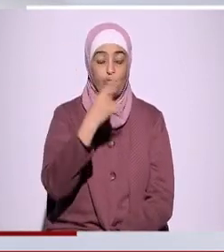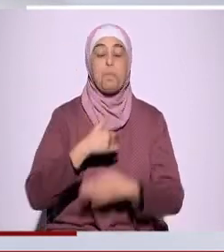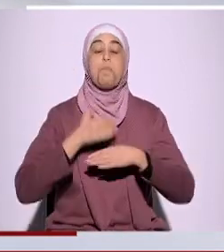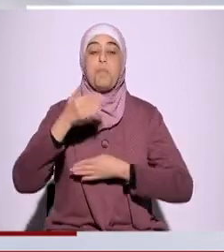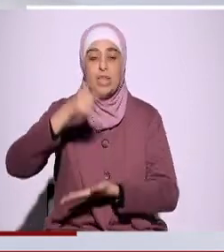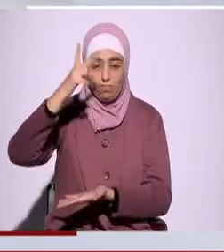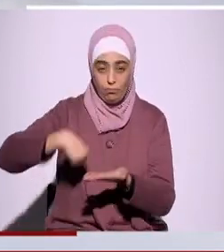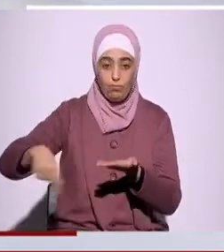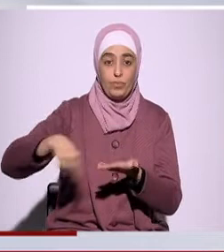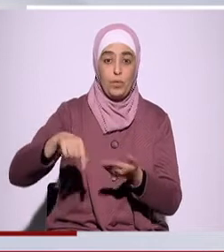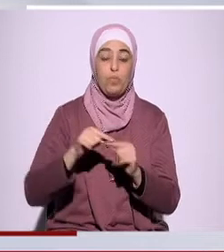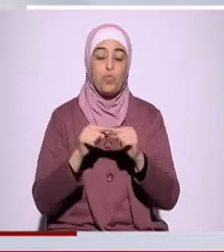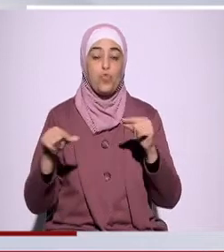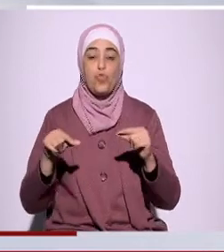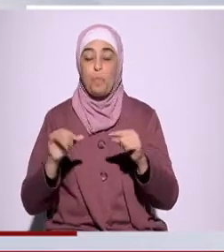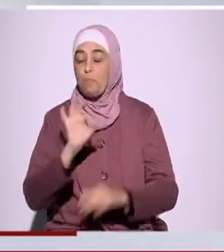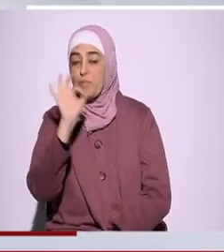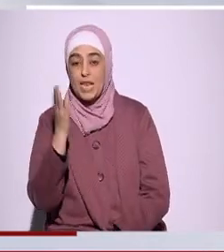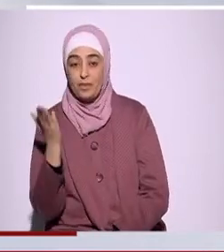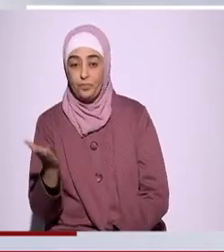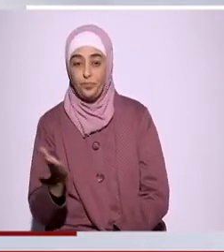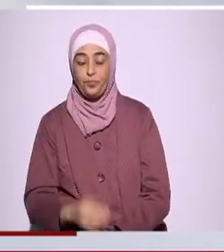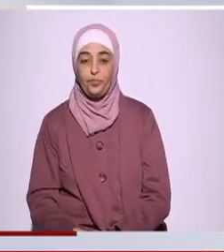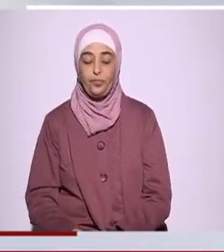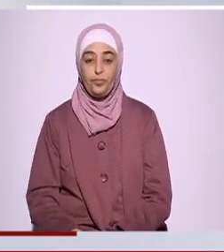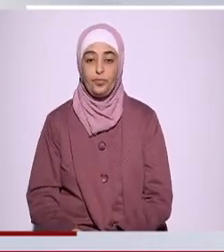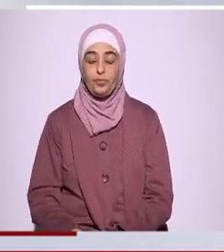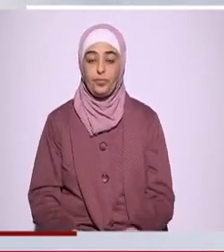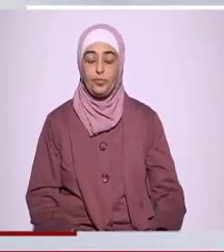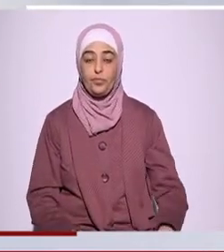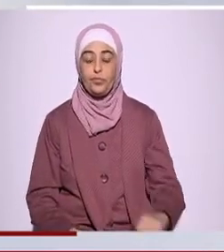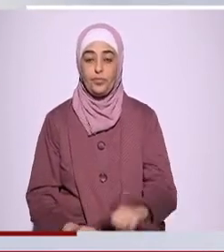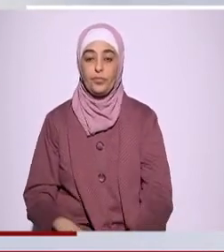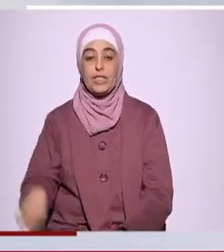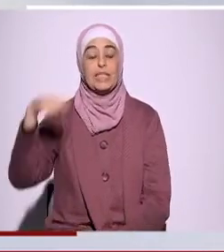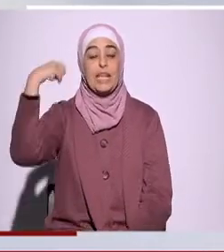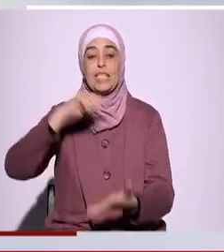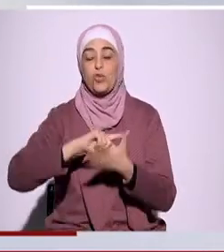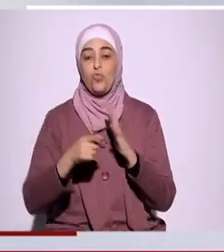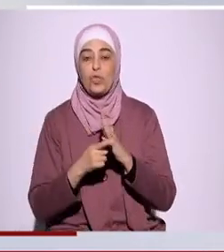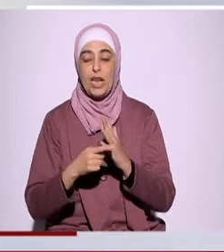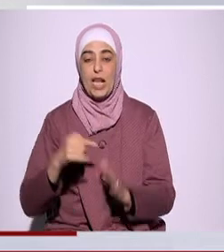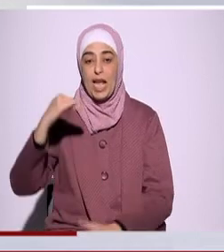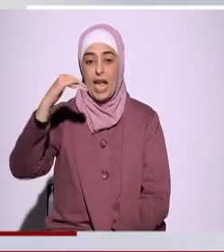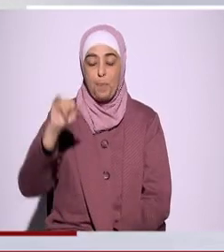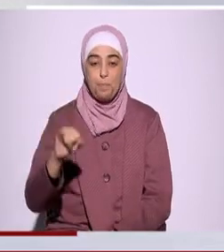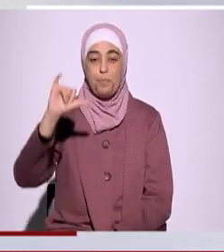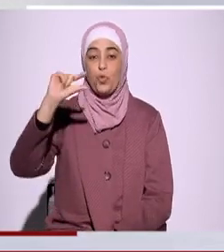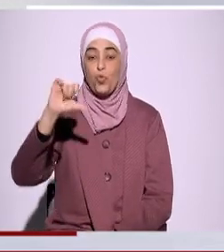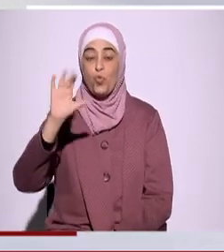التوقيع على الاتفاق السياسي ما بين رئيس الوزراء المستقيل عبد الله